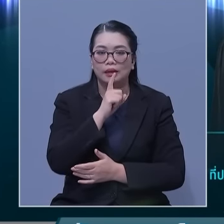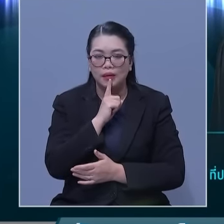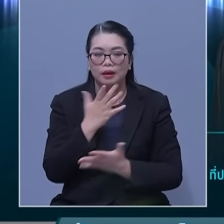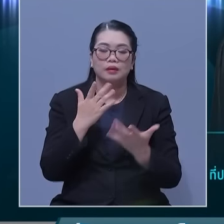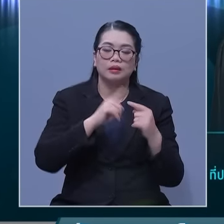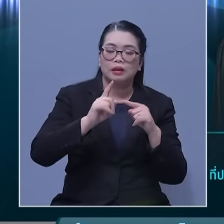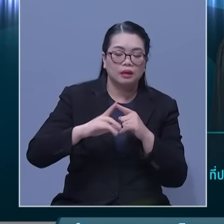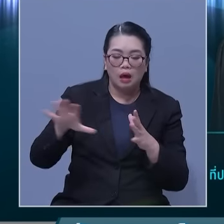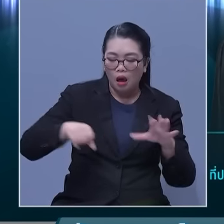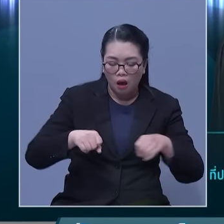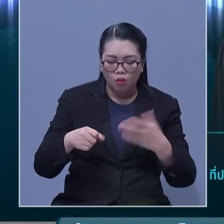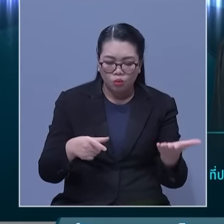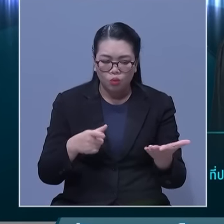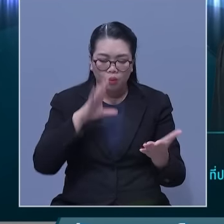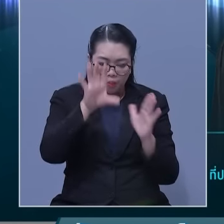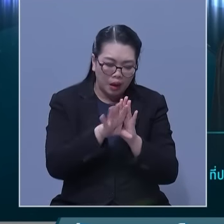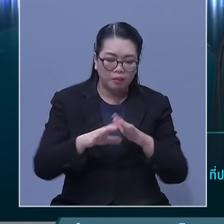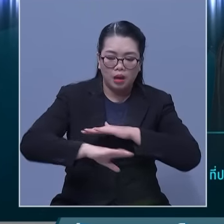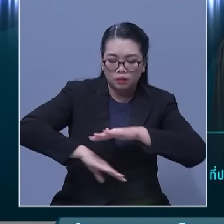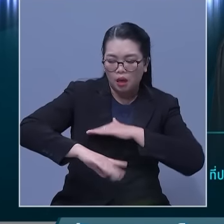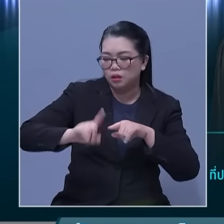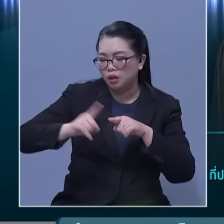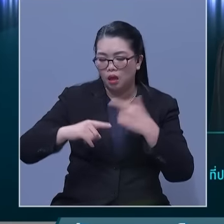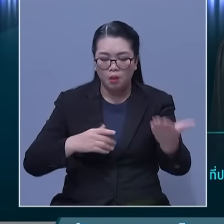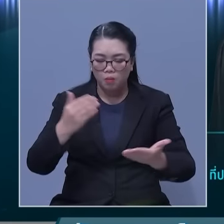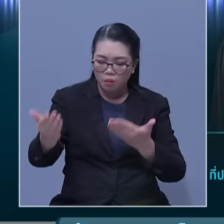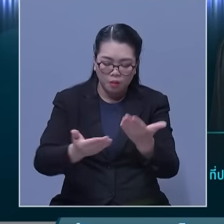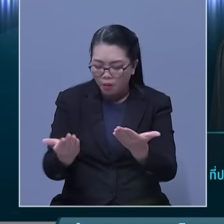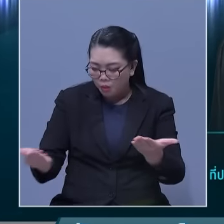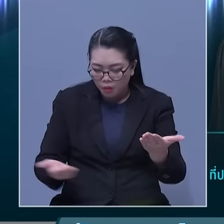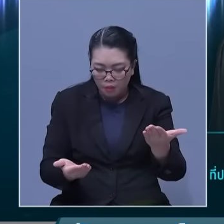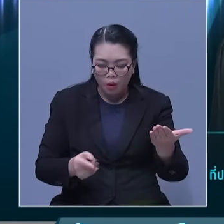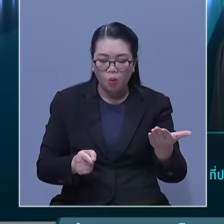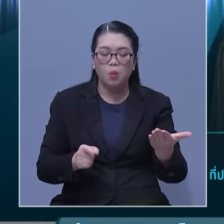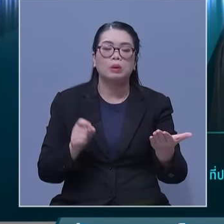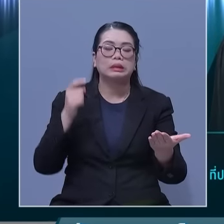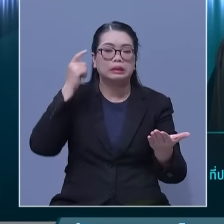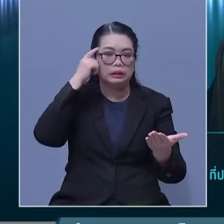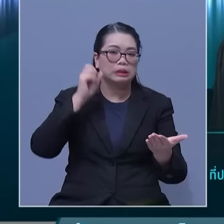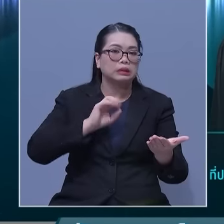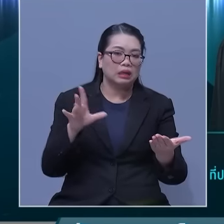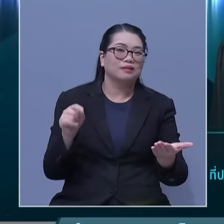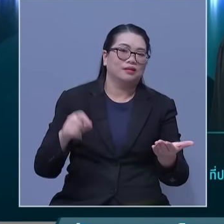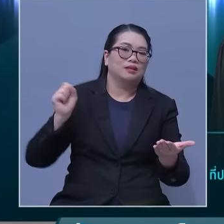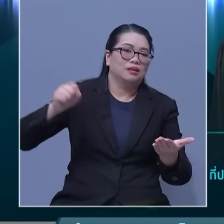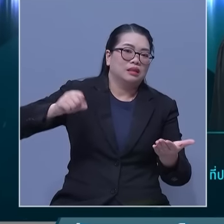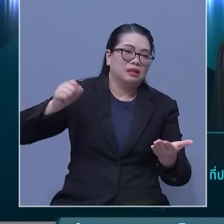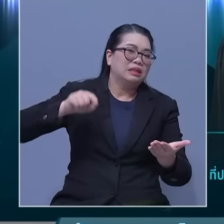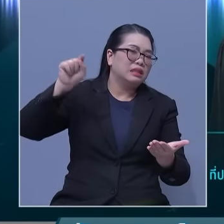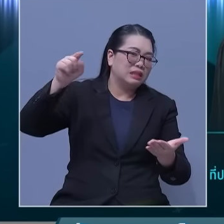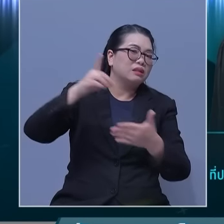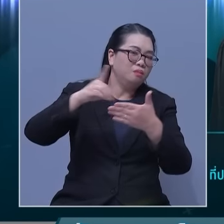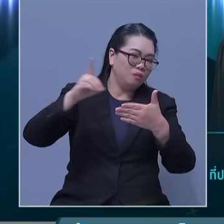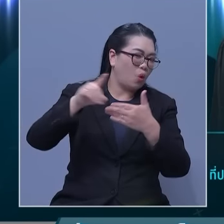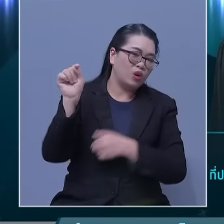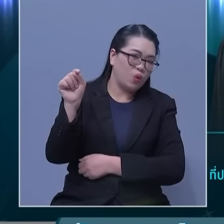จิ๊กซอต่างๆมาประกบประกอบกันอืก็ชัดขึ้นไปอีกนะครับว่าอยู่บนคอนโด